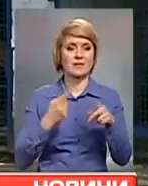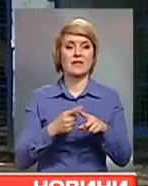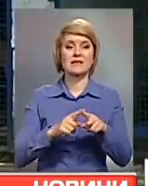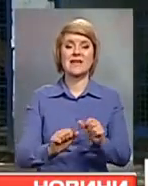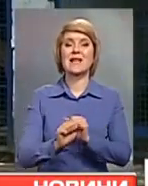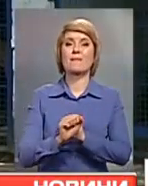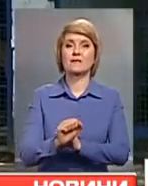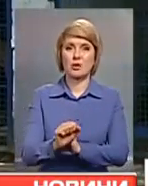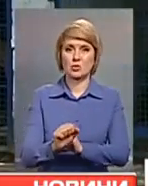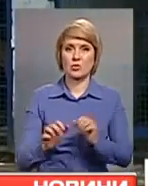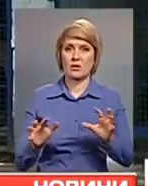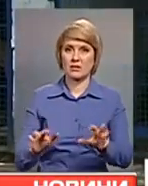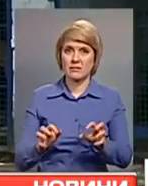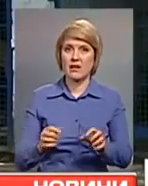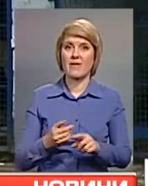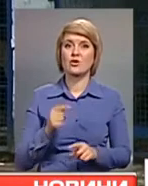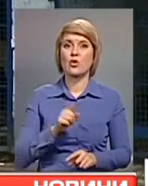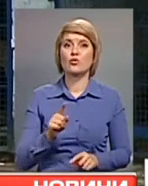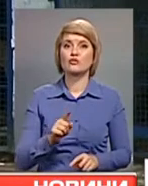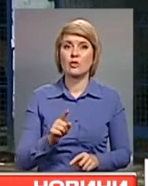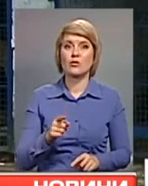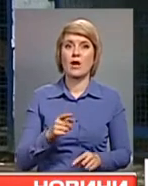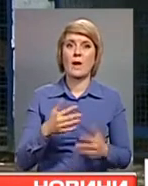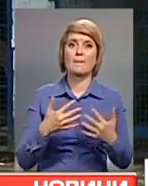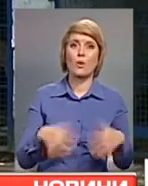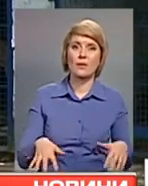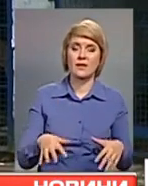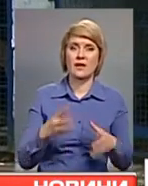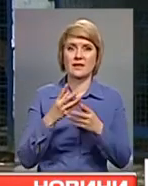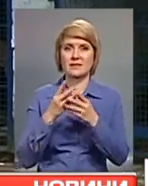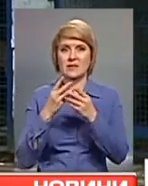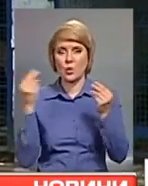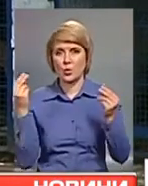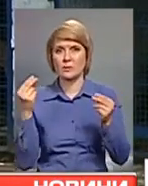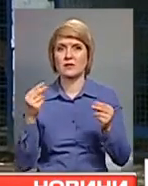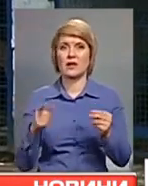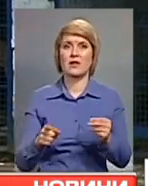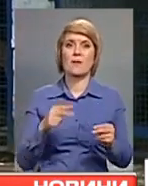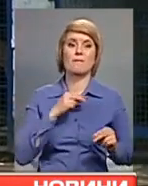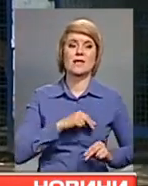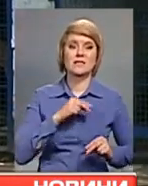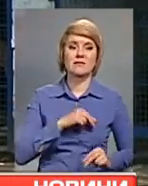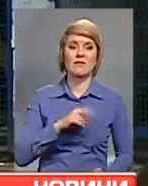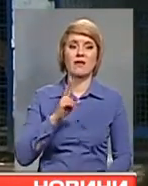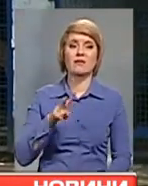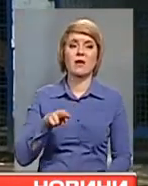убезпечує її від того, що собака пропаде, загубиться, що її в кінці кінців працівники ЛКП